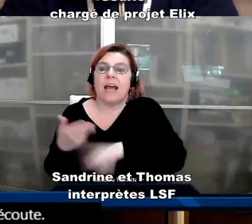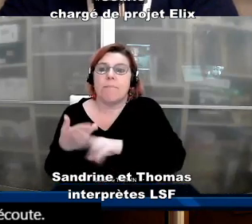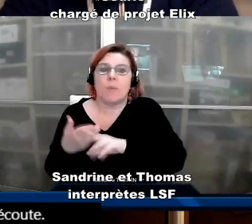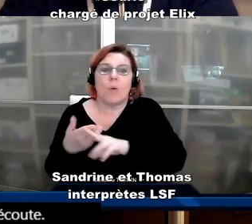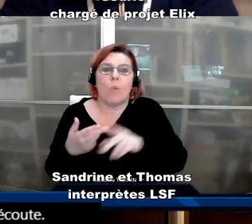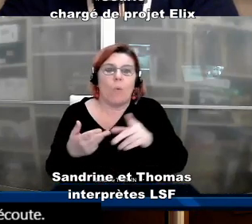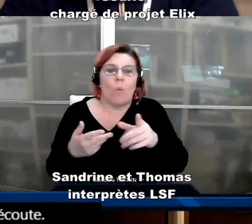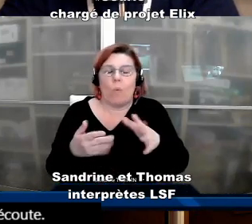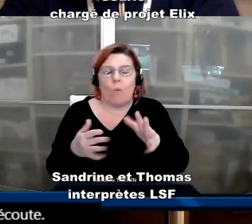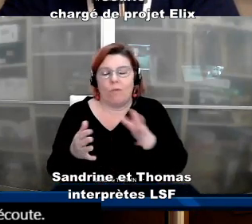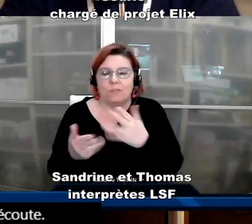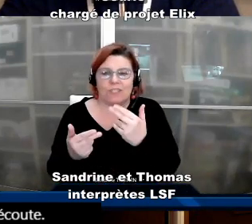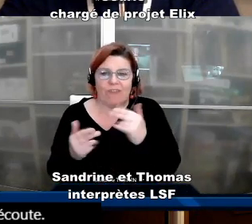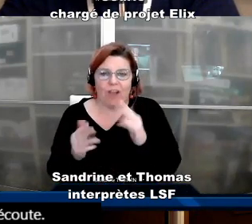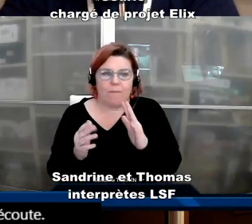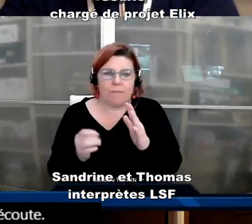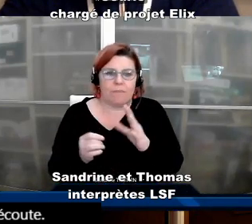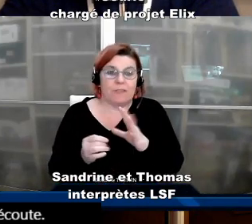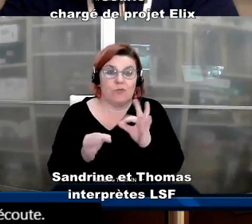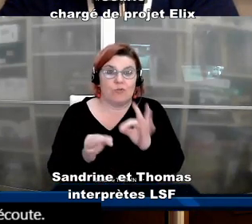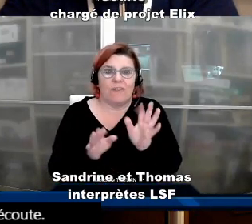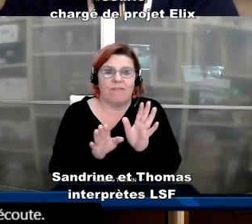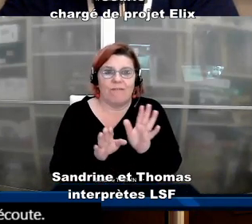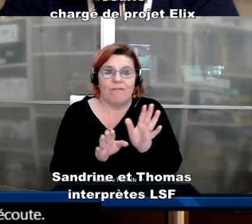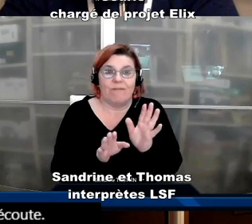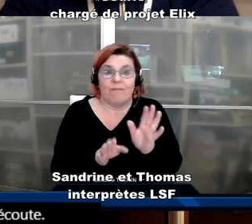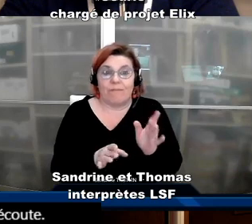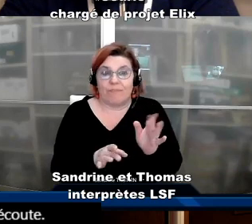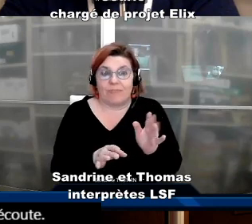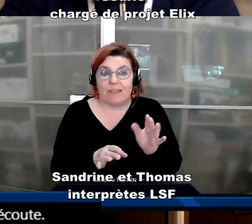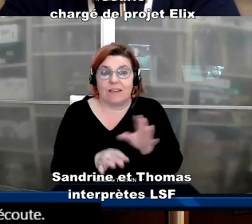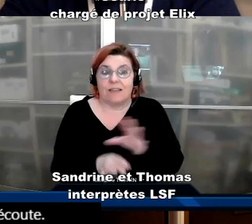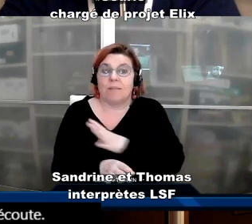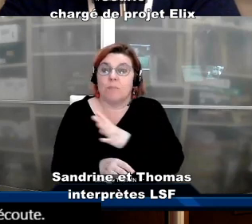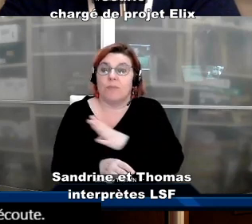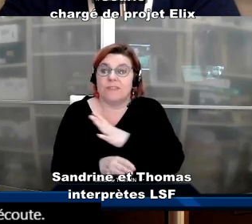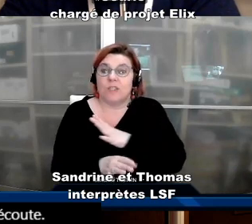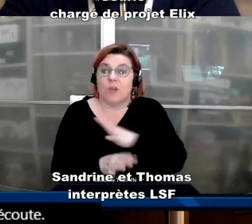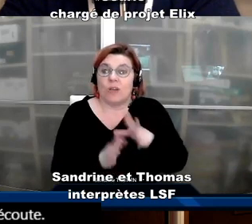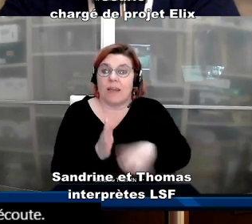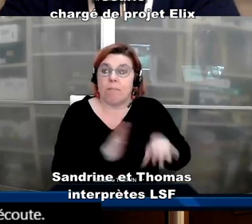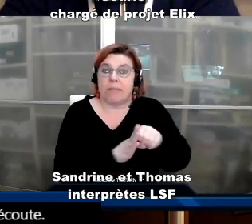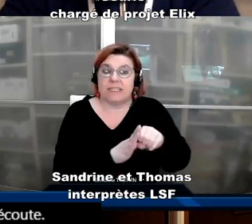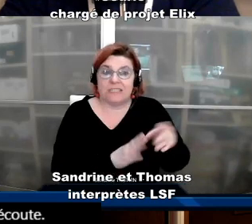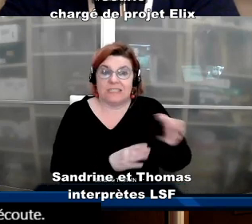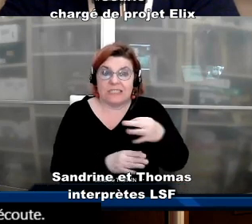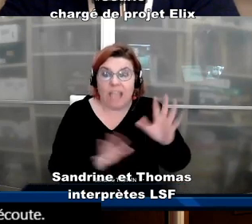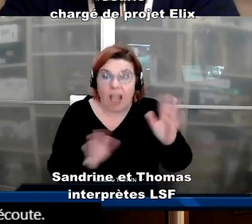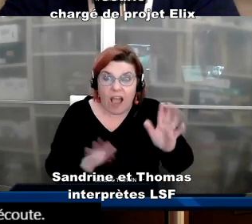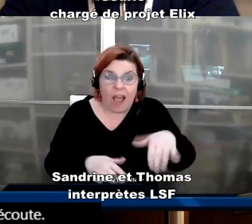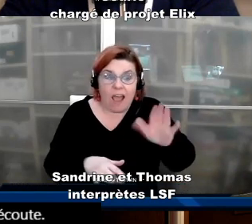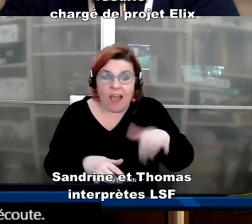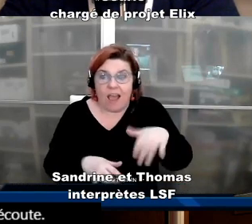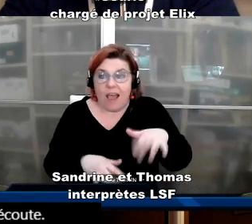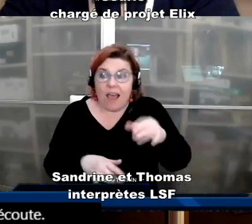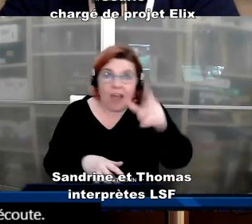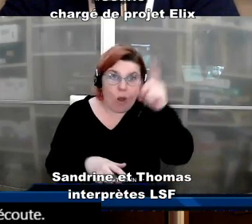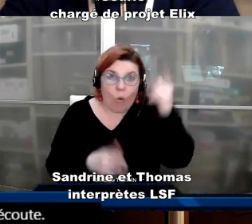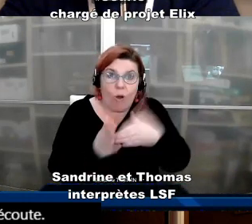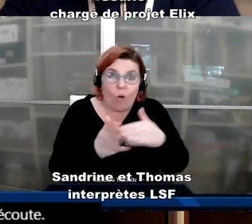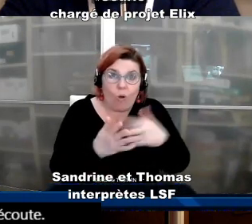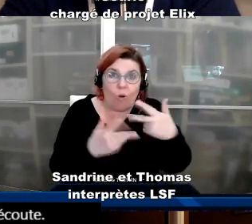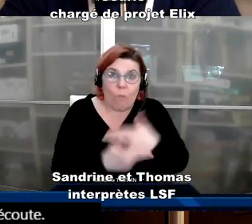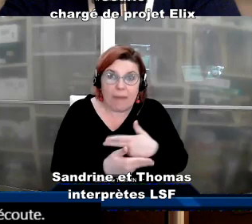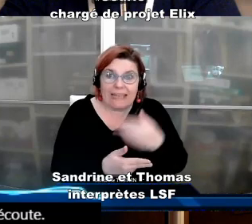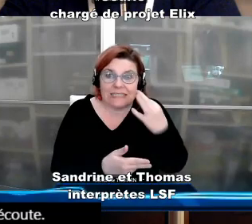près ce que j'ai dit. Parce qu'il y a Dame Fanny, bah justement, la professeure KPJS, qui m'a envoyé un message pour me dire « Laurent, ton son, il est coupé à nouveau ouais. ». Il y